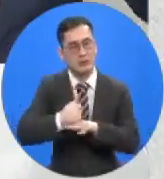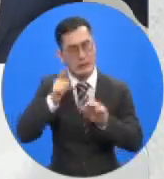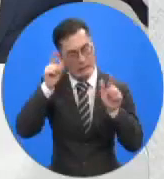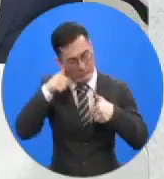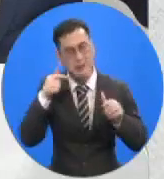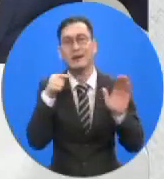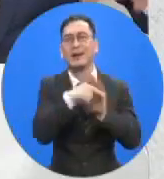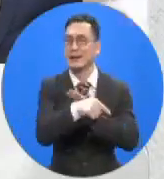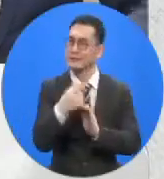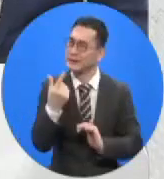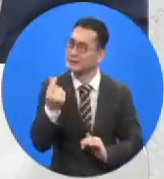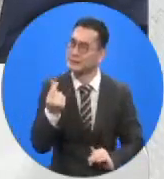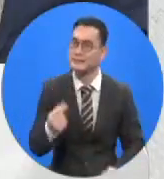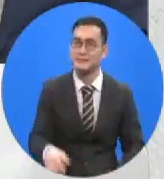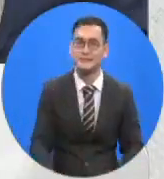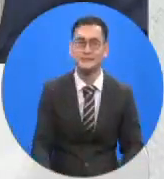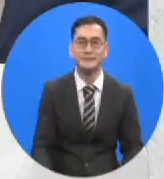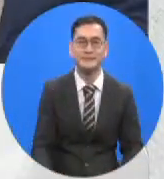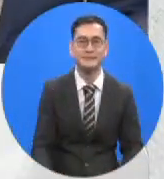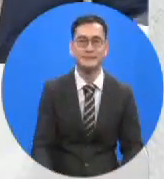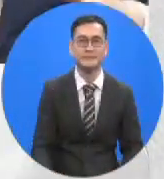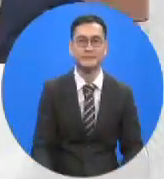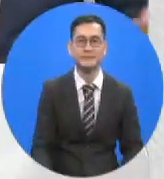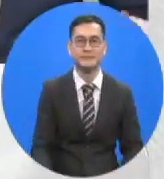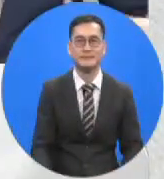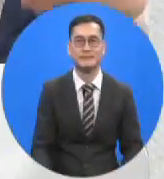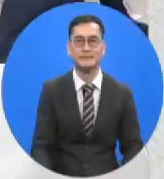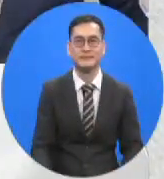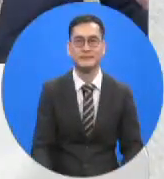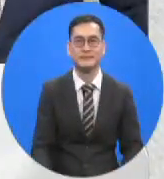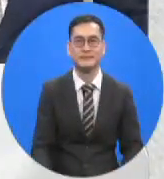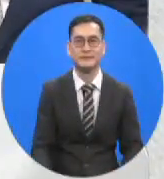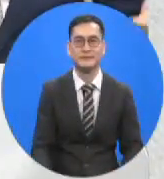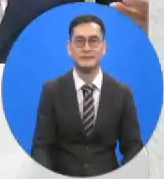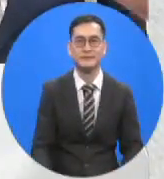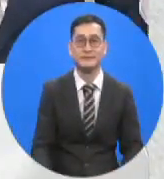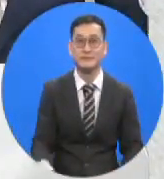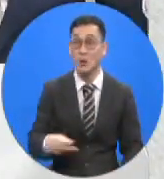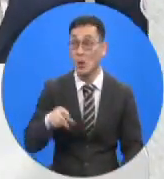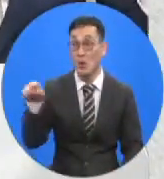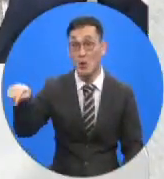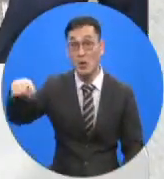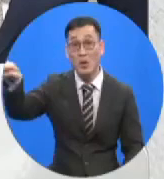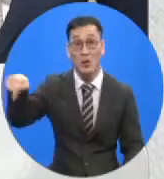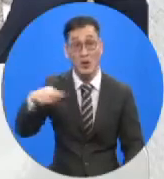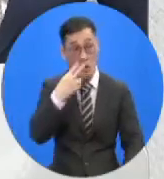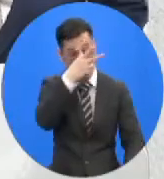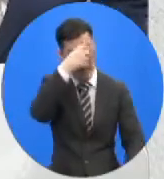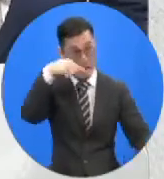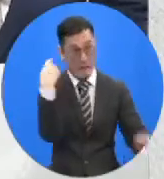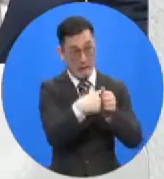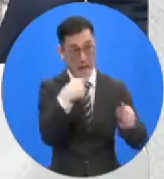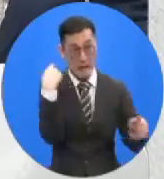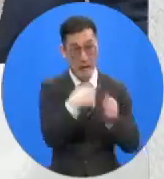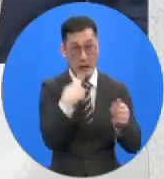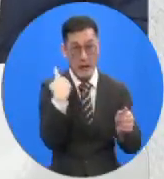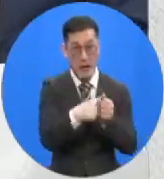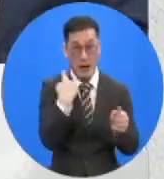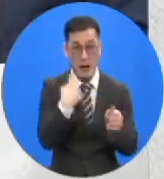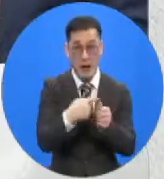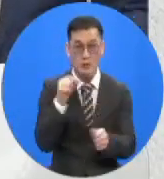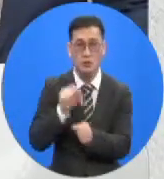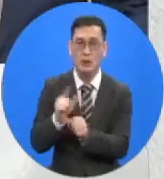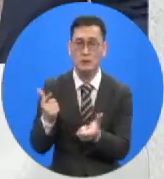저도 좀 알고 그러지만은 사실은 뭐 이렇게 공격적으로 이렇게 언사를 표현하는 친구 저 실장은 아니거든요. 예.